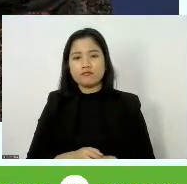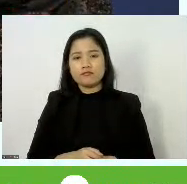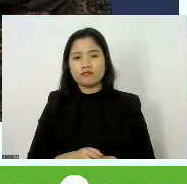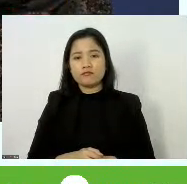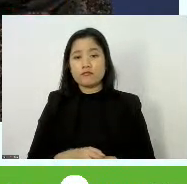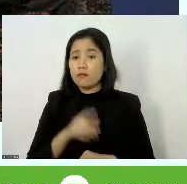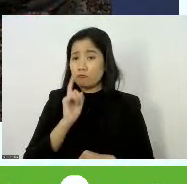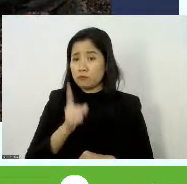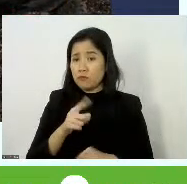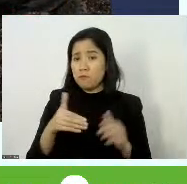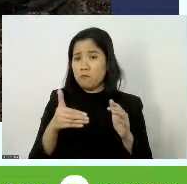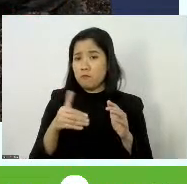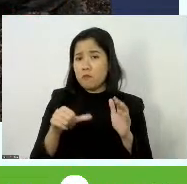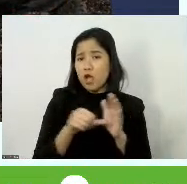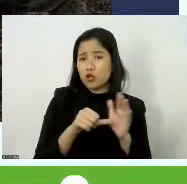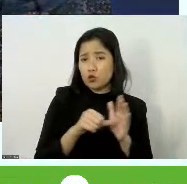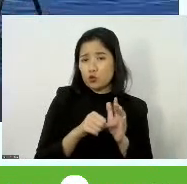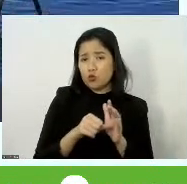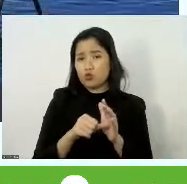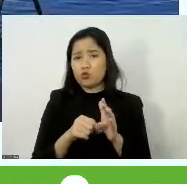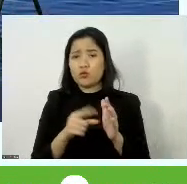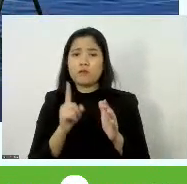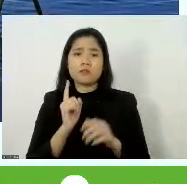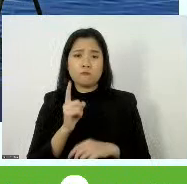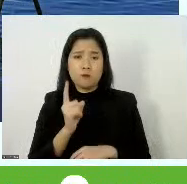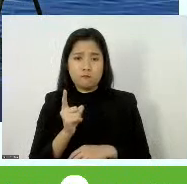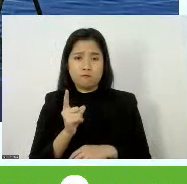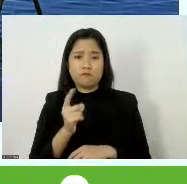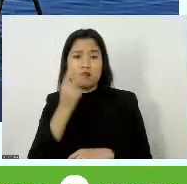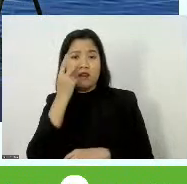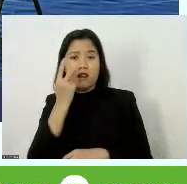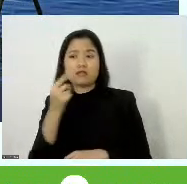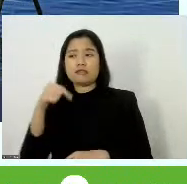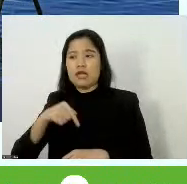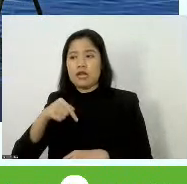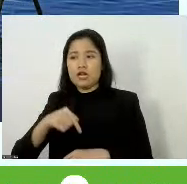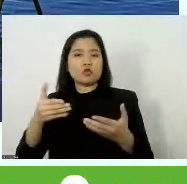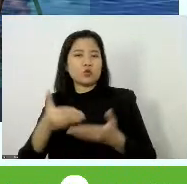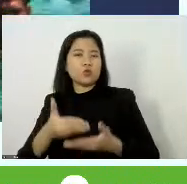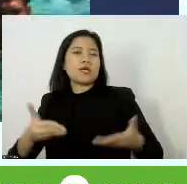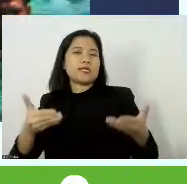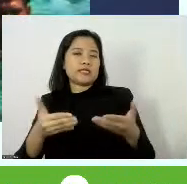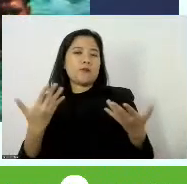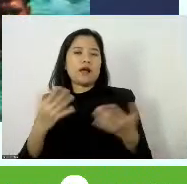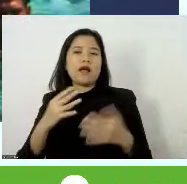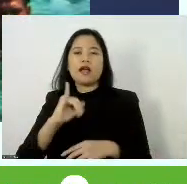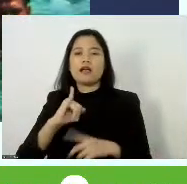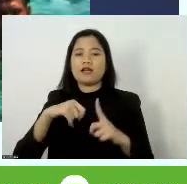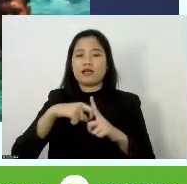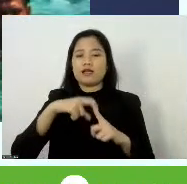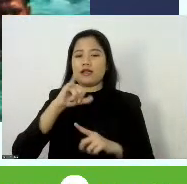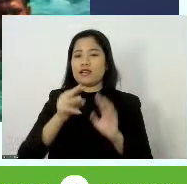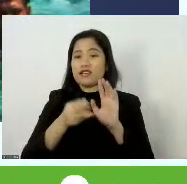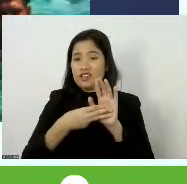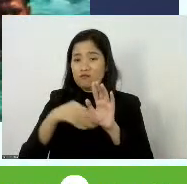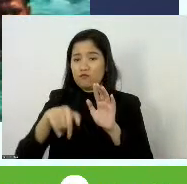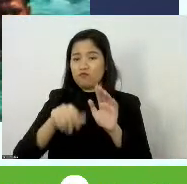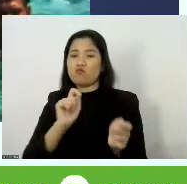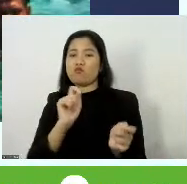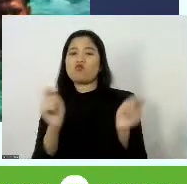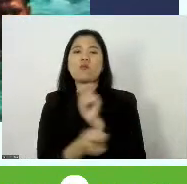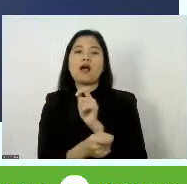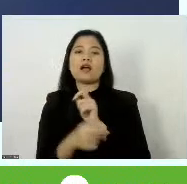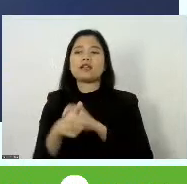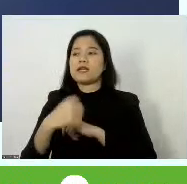bantu mereka yang yang kita lihat adalah saat ini tuh sedang terjadi perubahan iklim dan purba di klaim itu